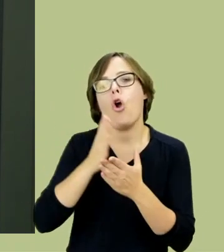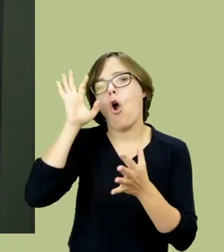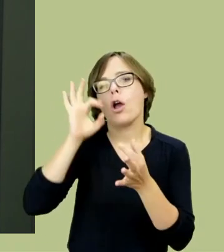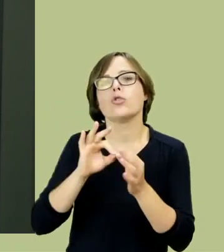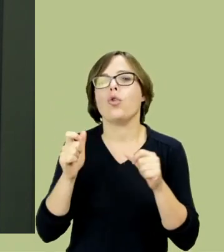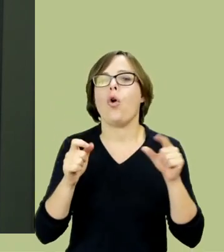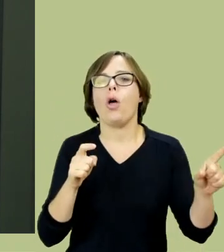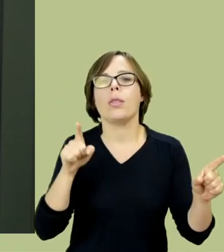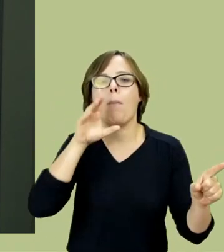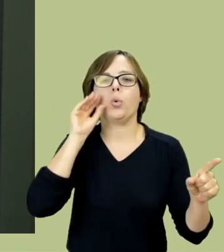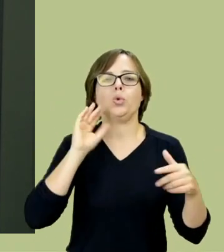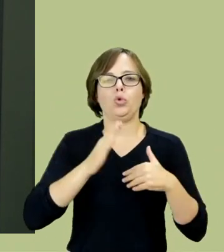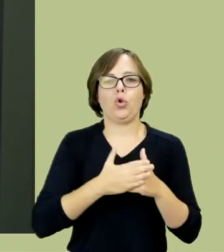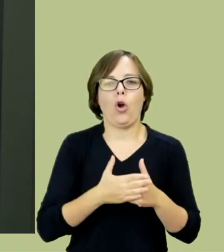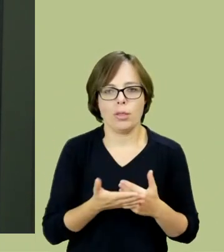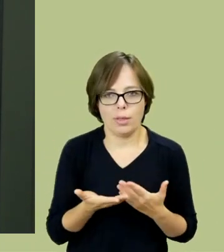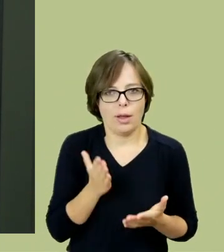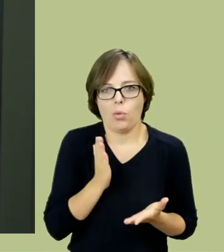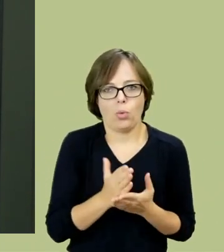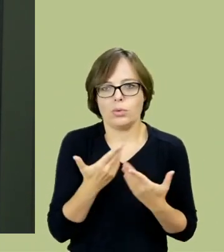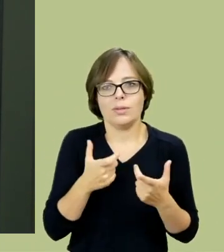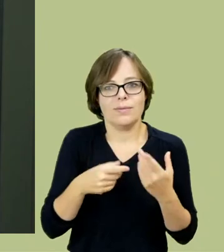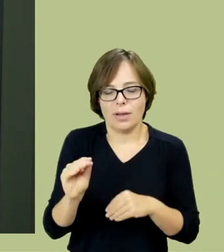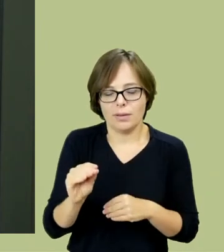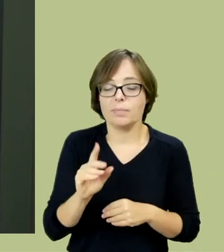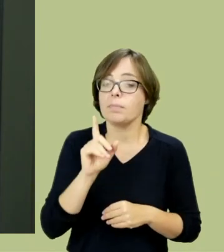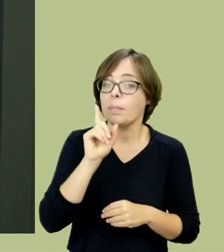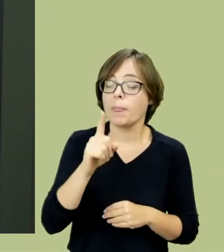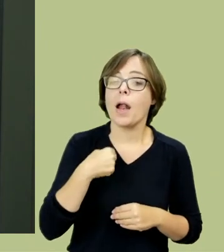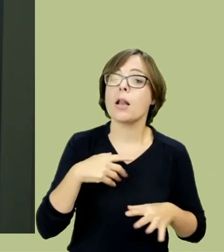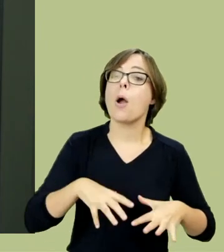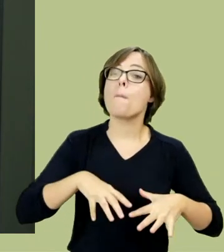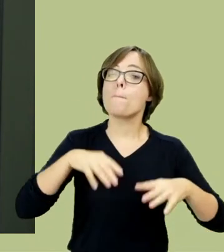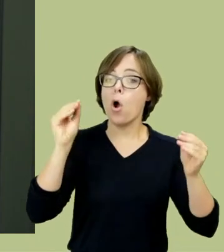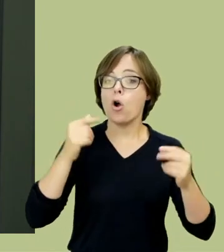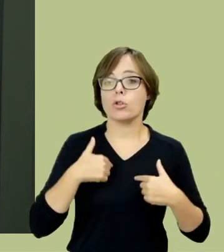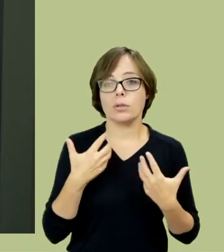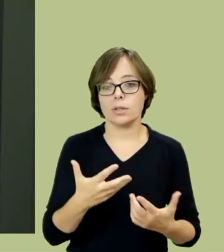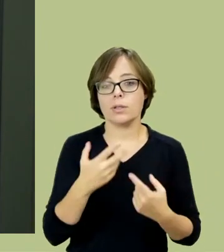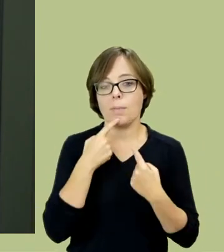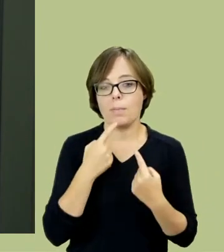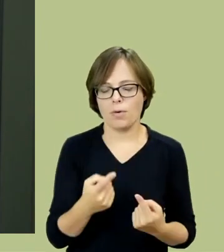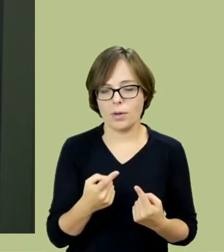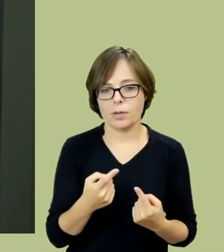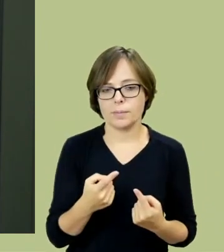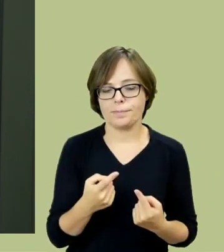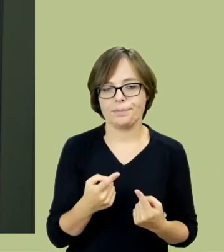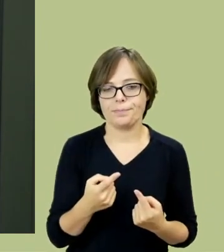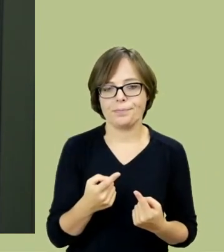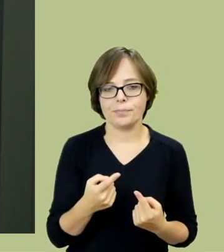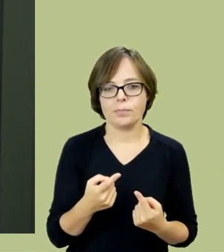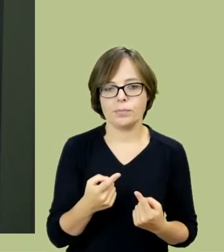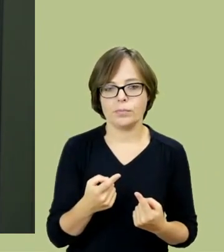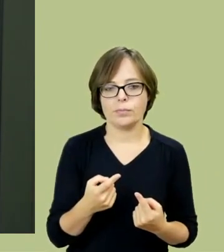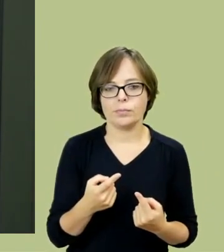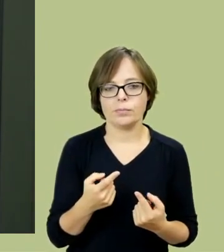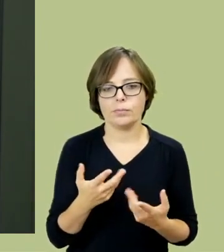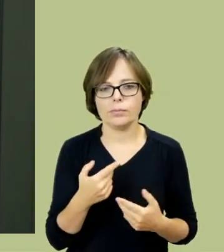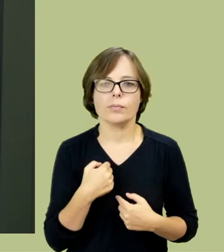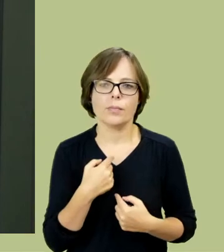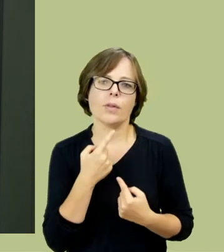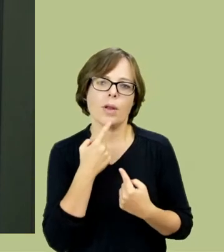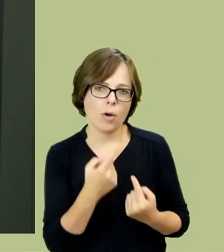Na początek tego, co chcę w dowód powiedzieć swojej tezy, aczkolwiek powiem, że